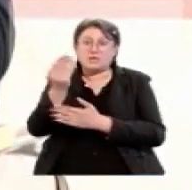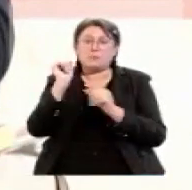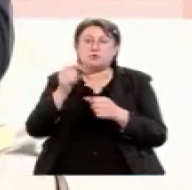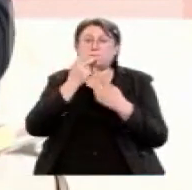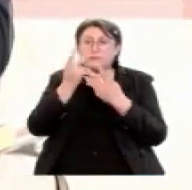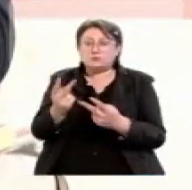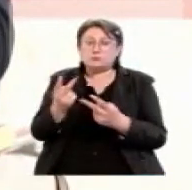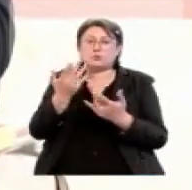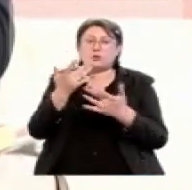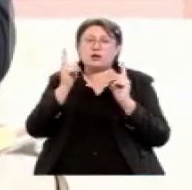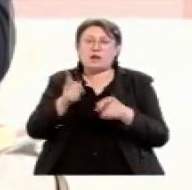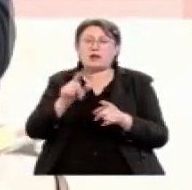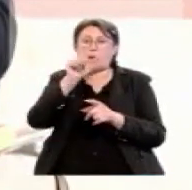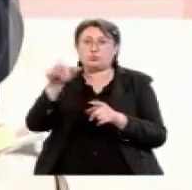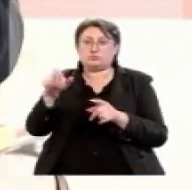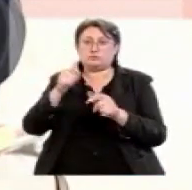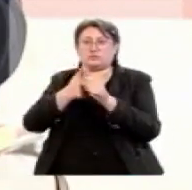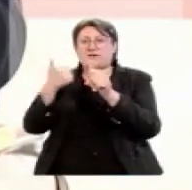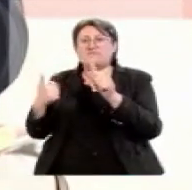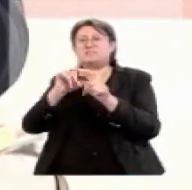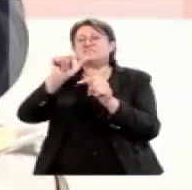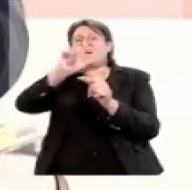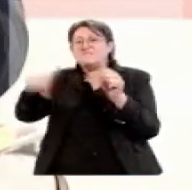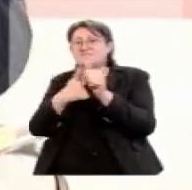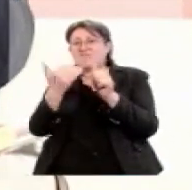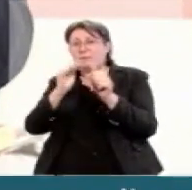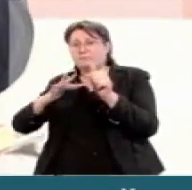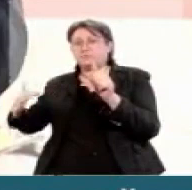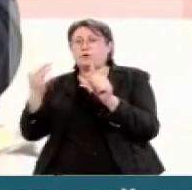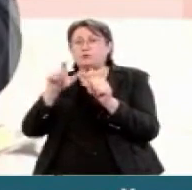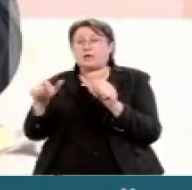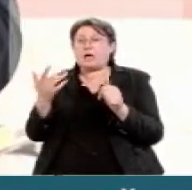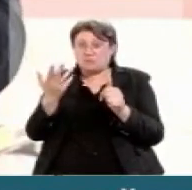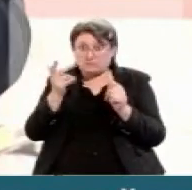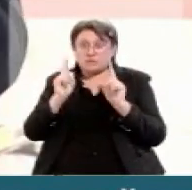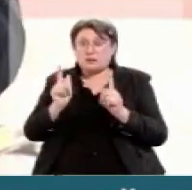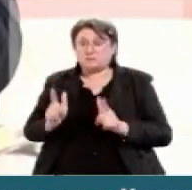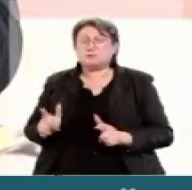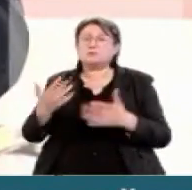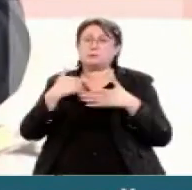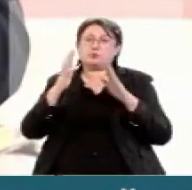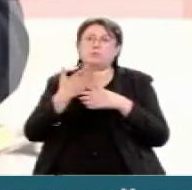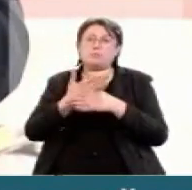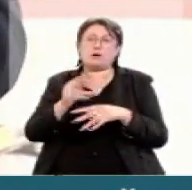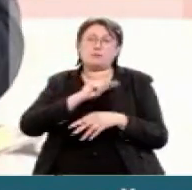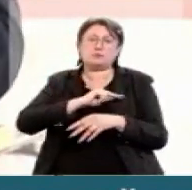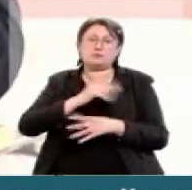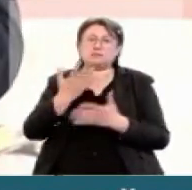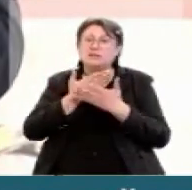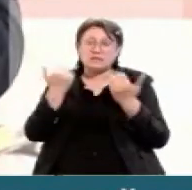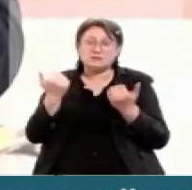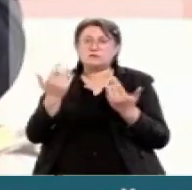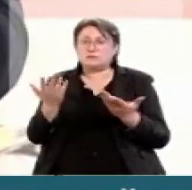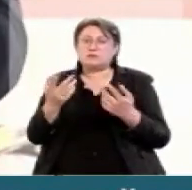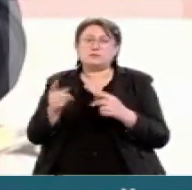сколько реально за вами людей. Если это есть, то будем работать над этим. Если нет, то это уже популяция, это уже